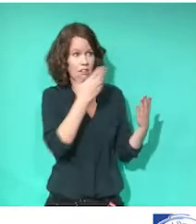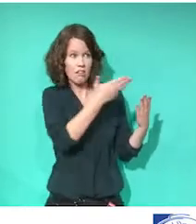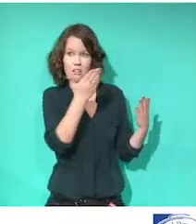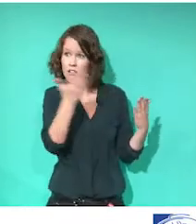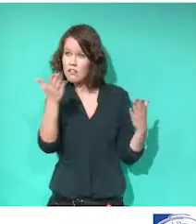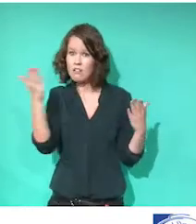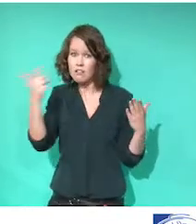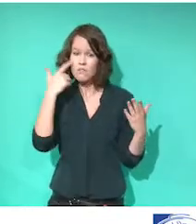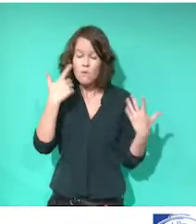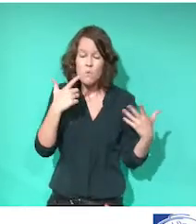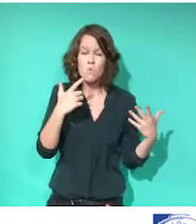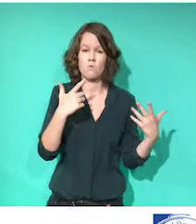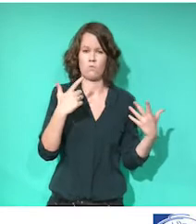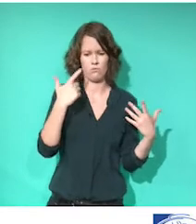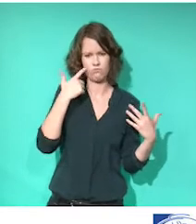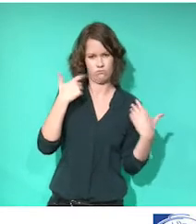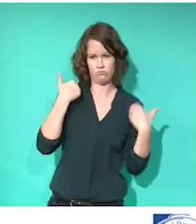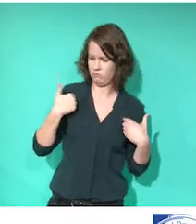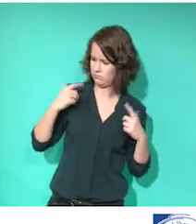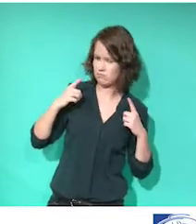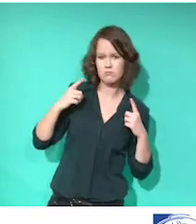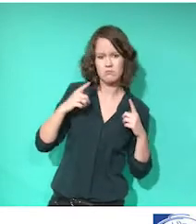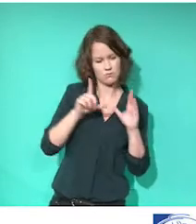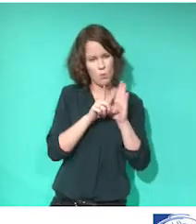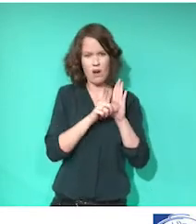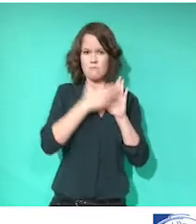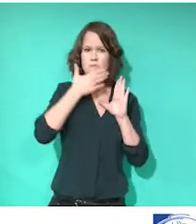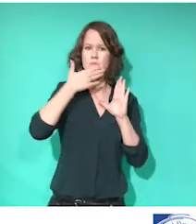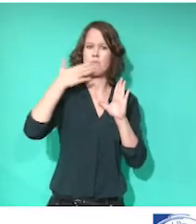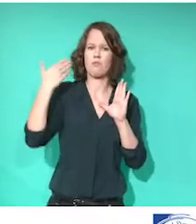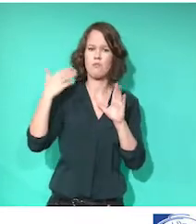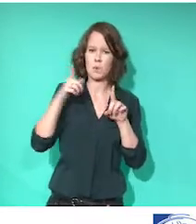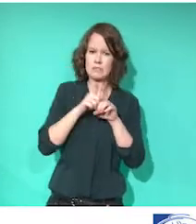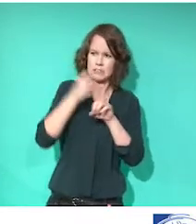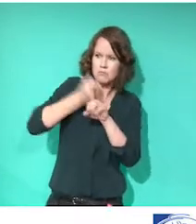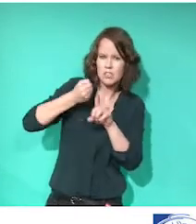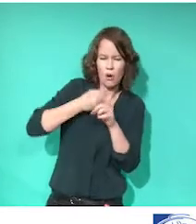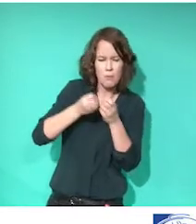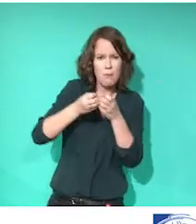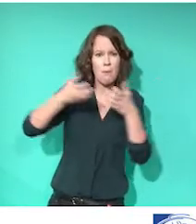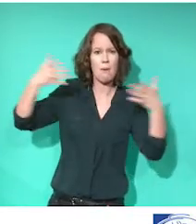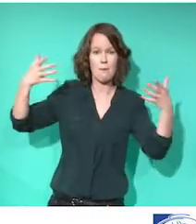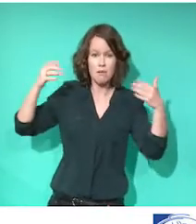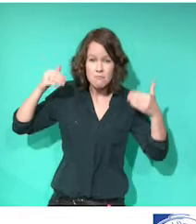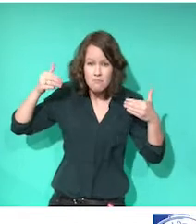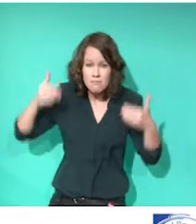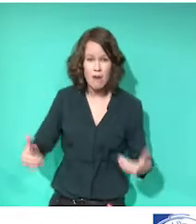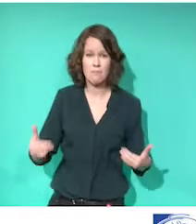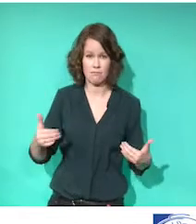Malgré une évolution législative favorable et un nombre de militantes et bénévoles en constante augmentation, la